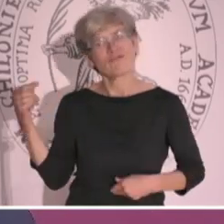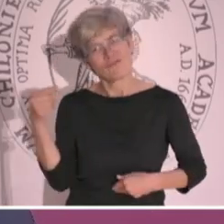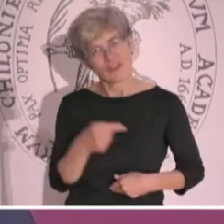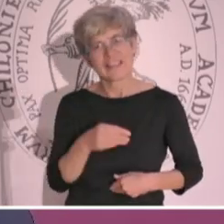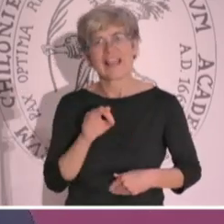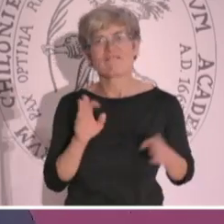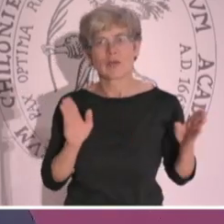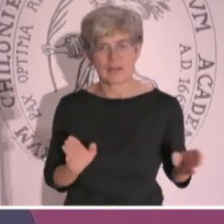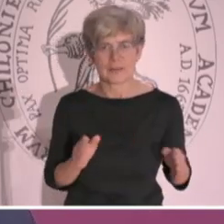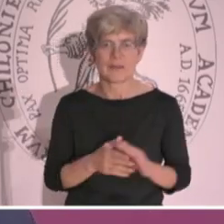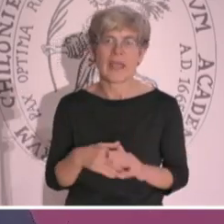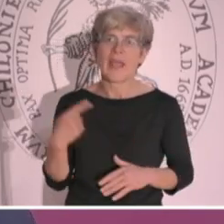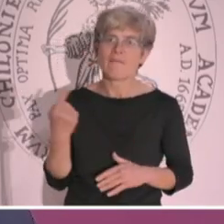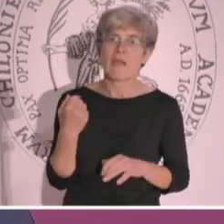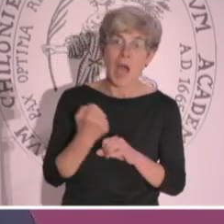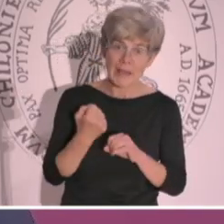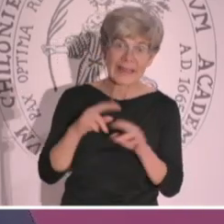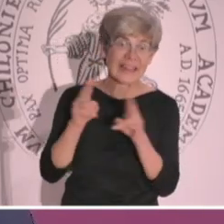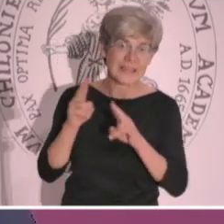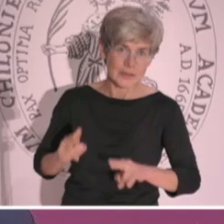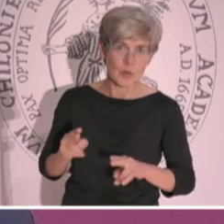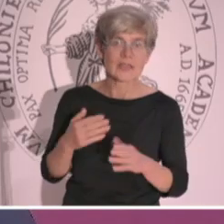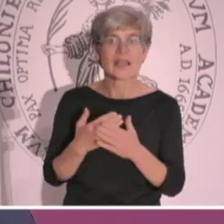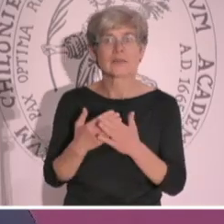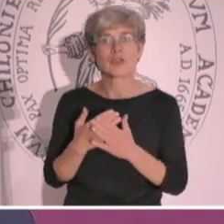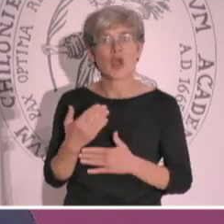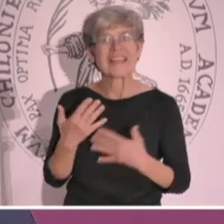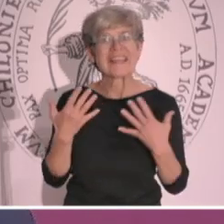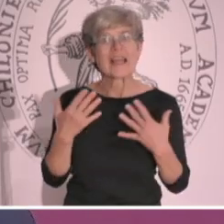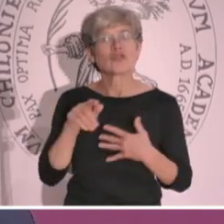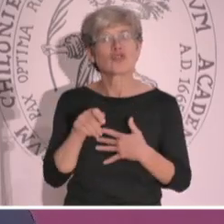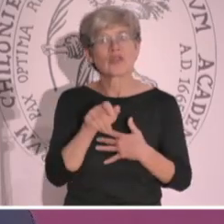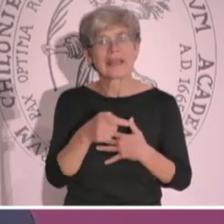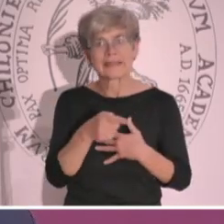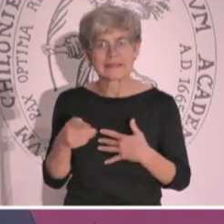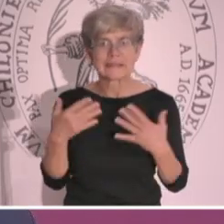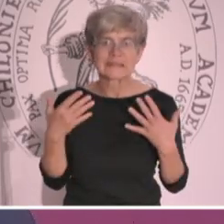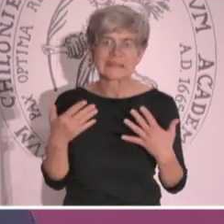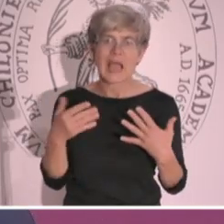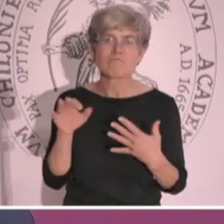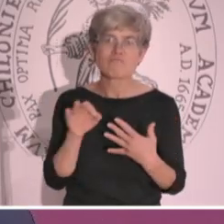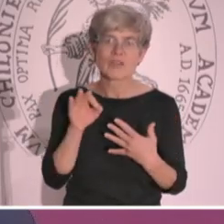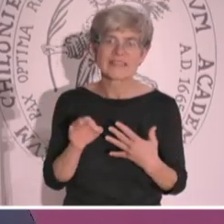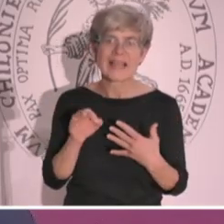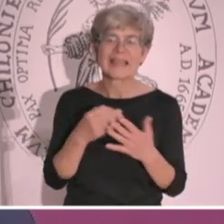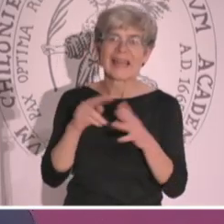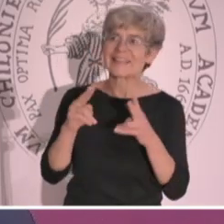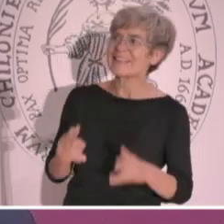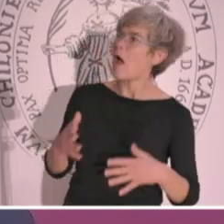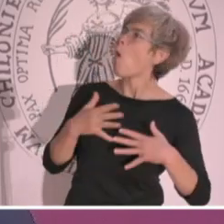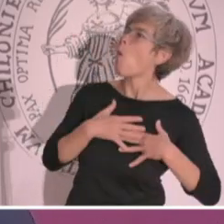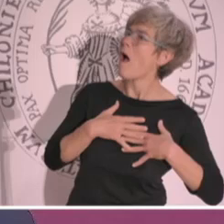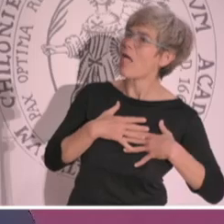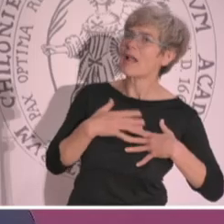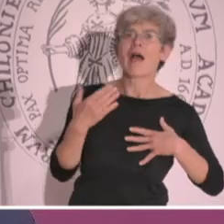sind international, etwa 10% unserer Studierenden sind international. Welcome to you,